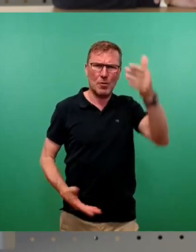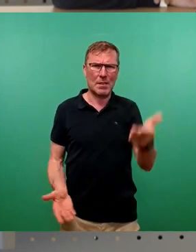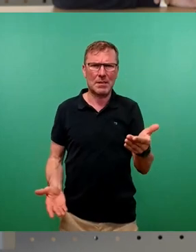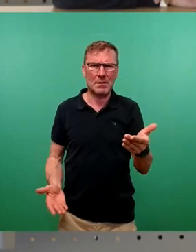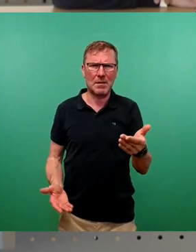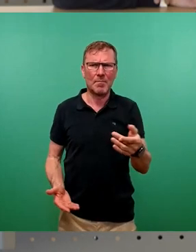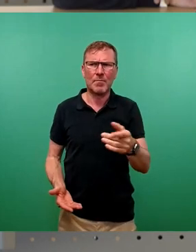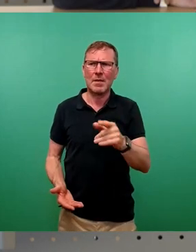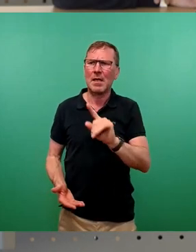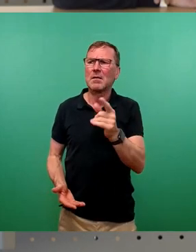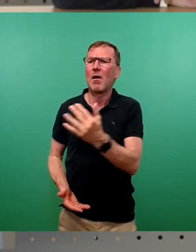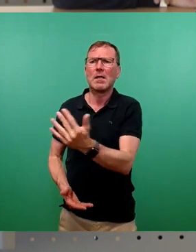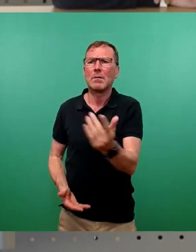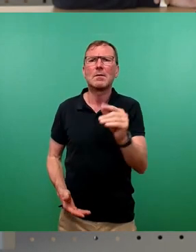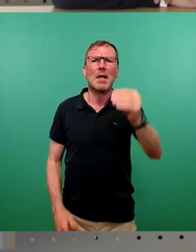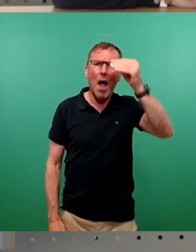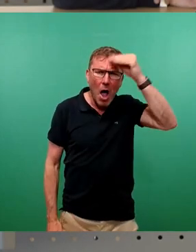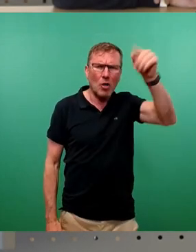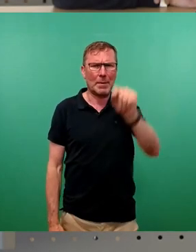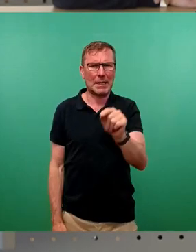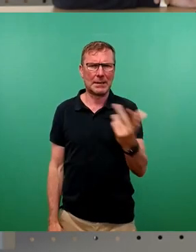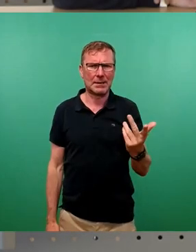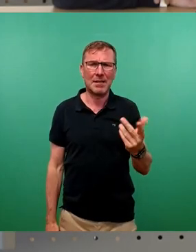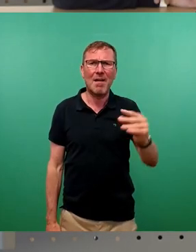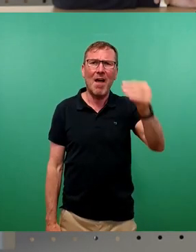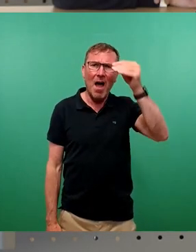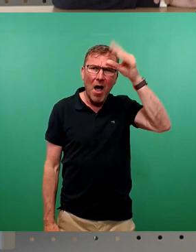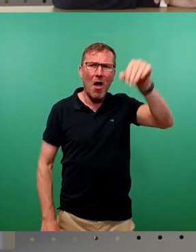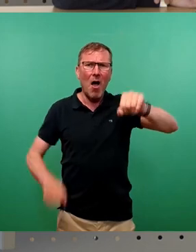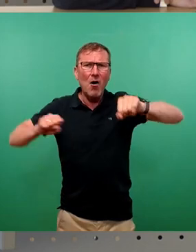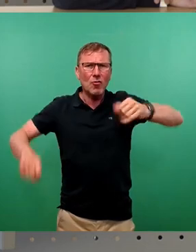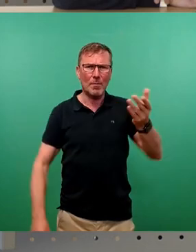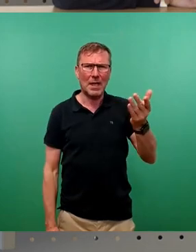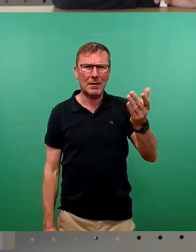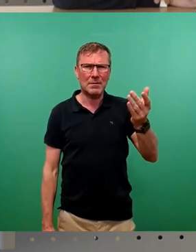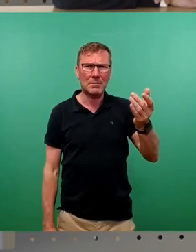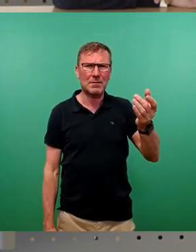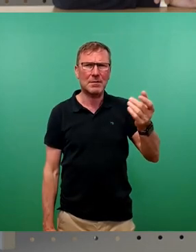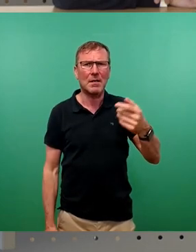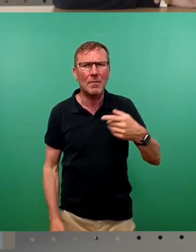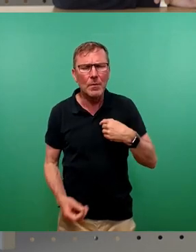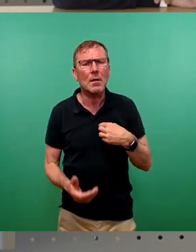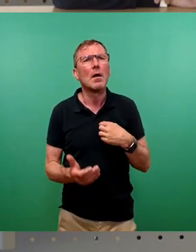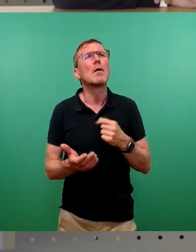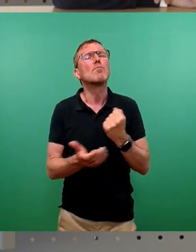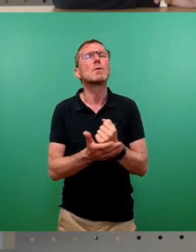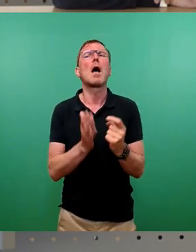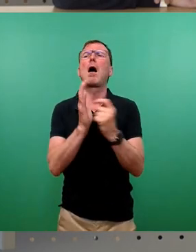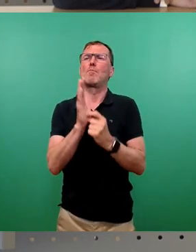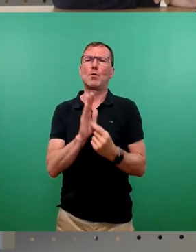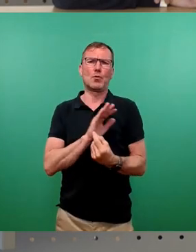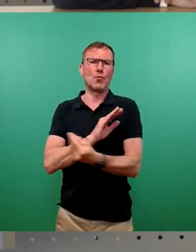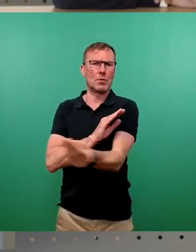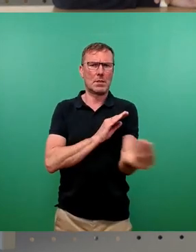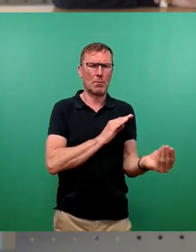am kompetentesten. Und wenn ich jemanden kompetent finde, dann begründe ich das. Indem ich sage,